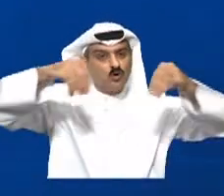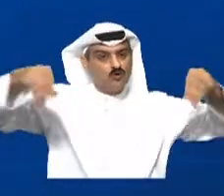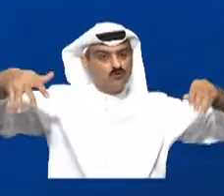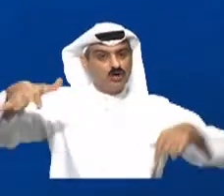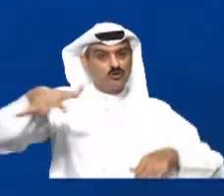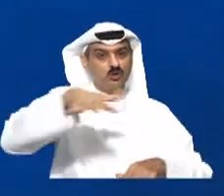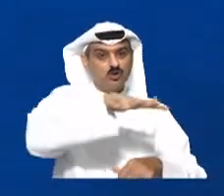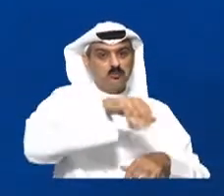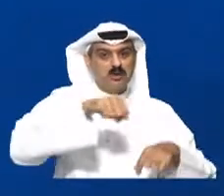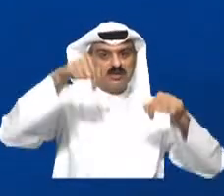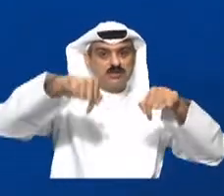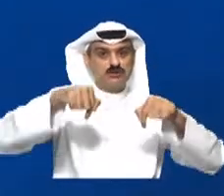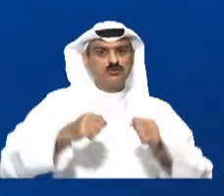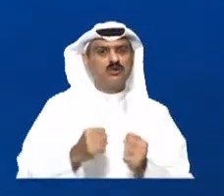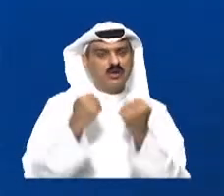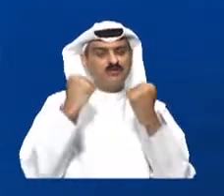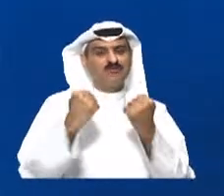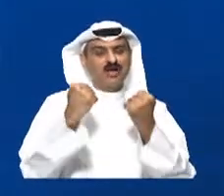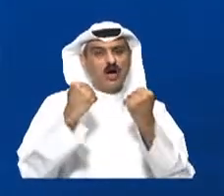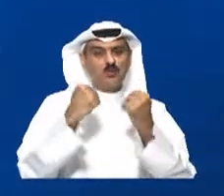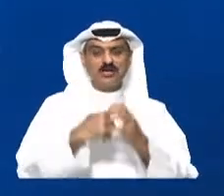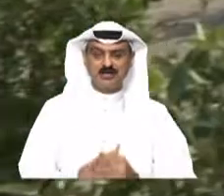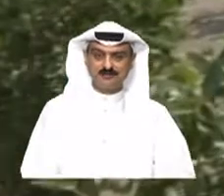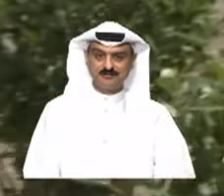من عوامل التعريع.